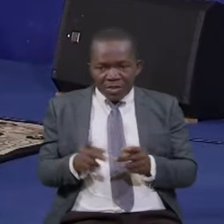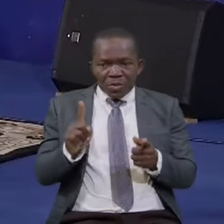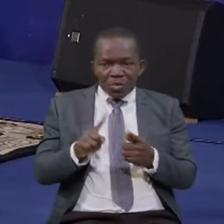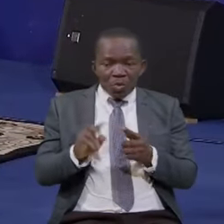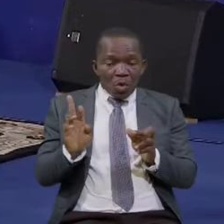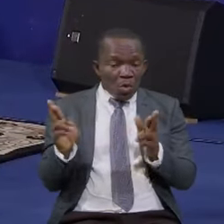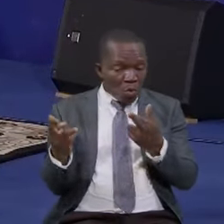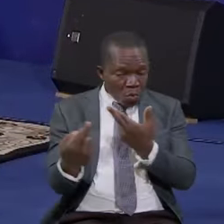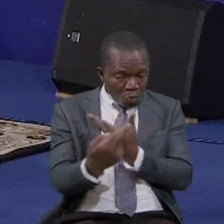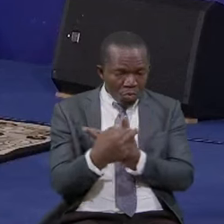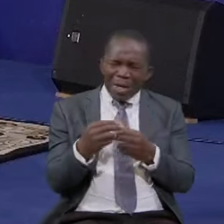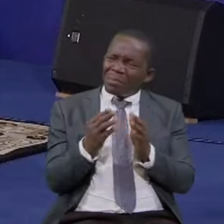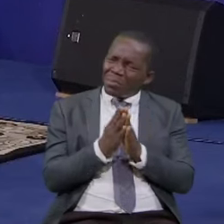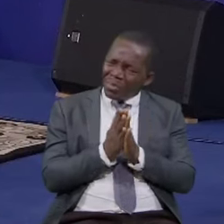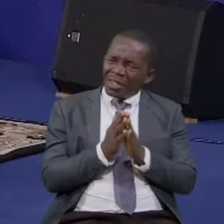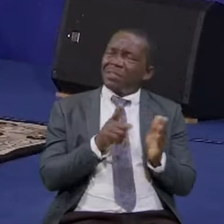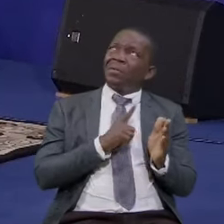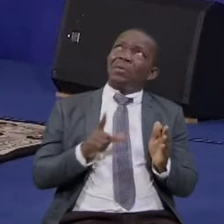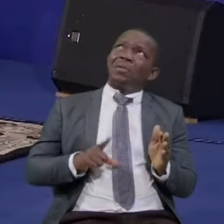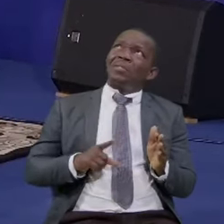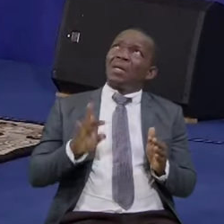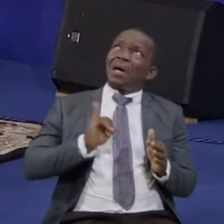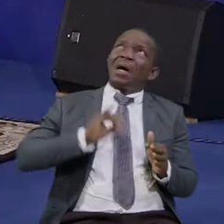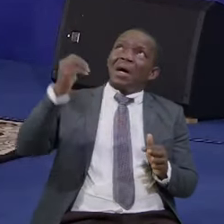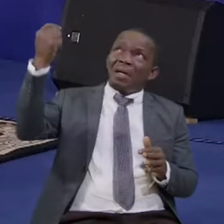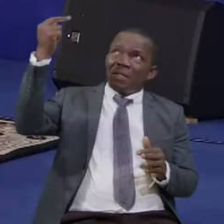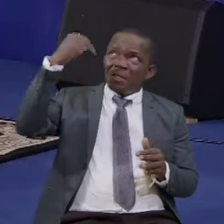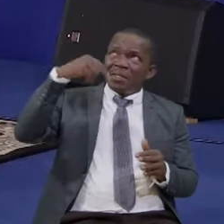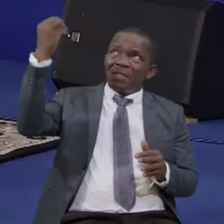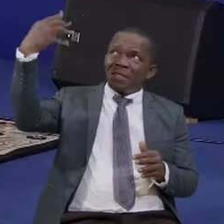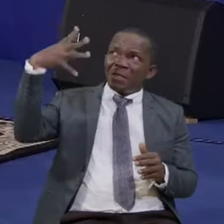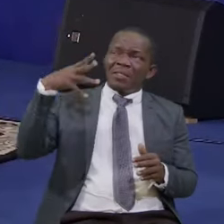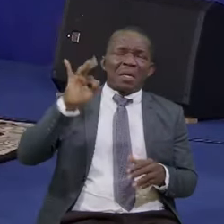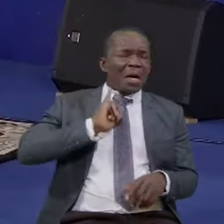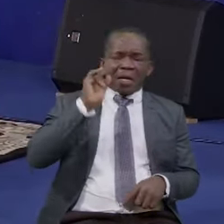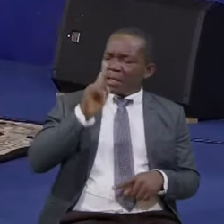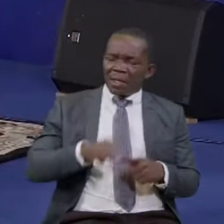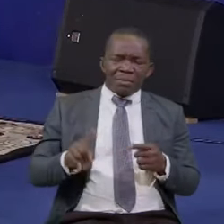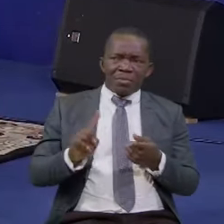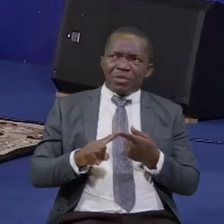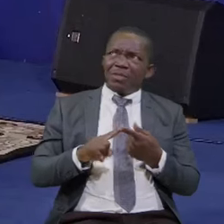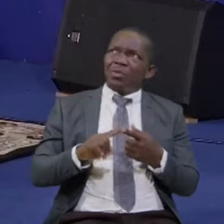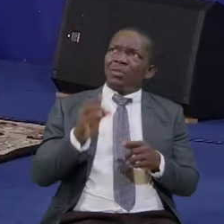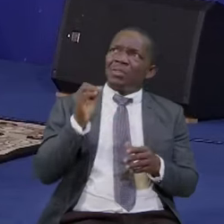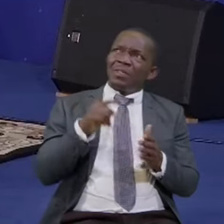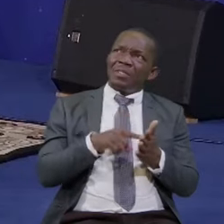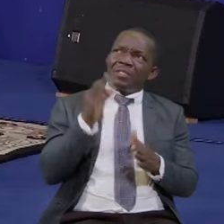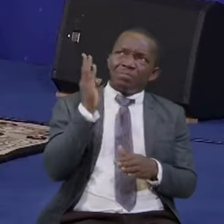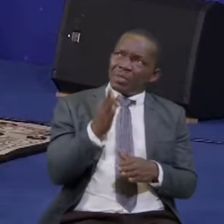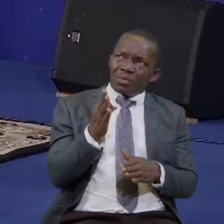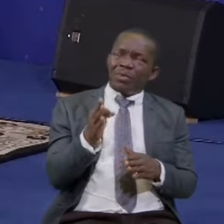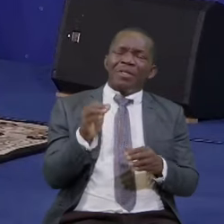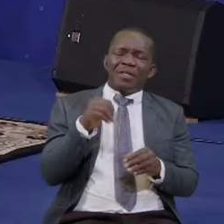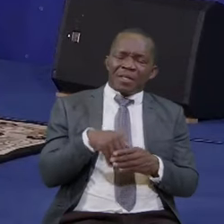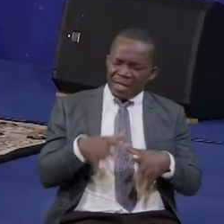seigneur j'ai besoin de la grâce je ne peux pas servir à ce ce peuple sans la colère je ne peux pas